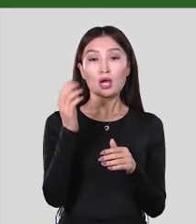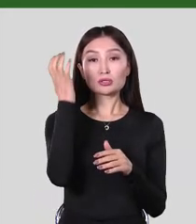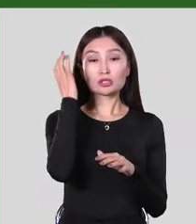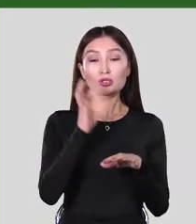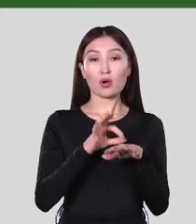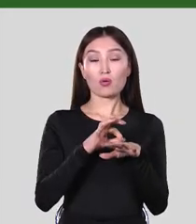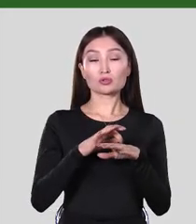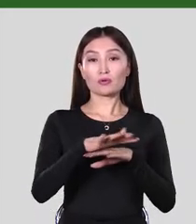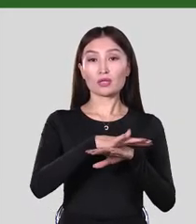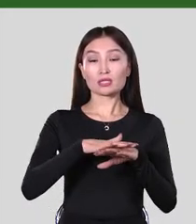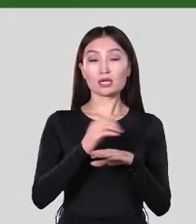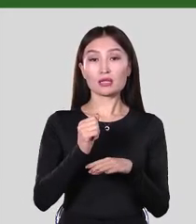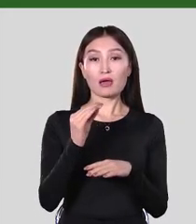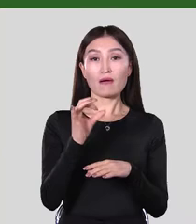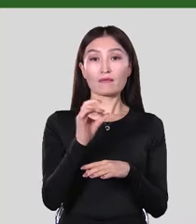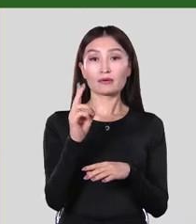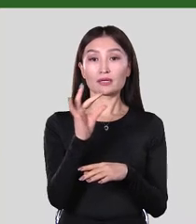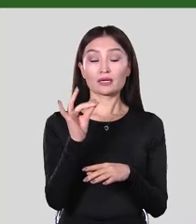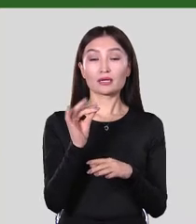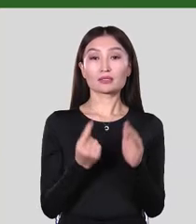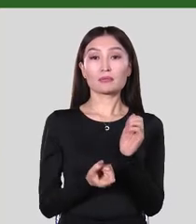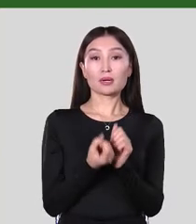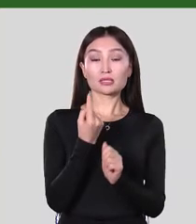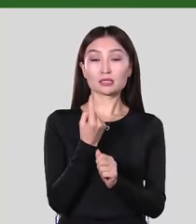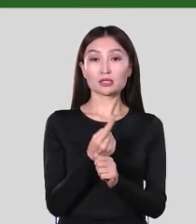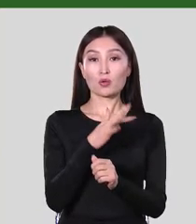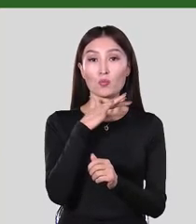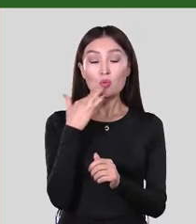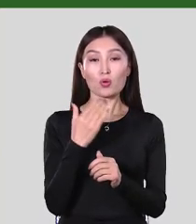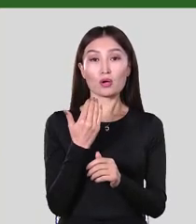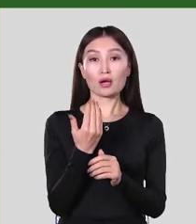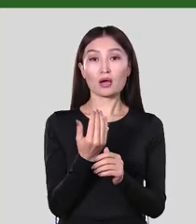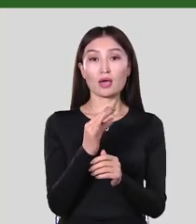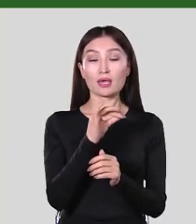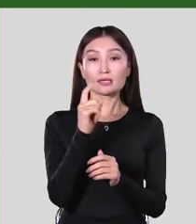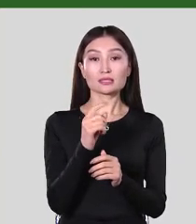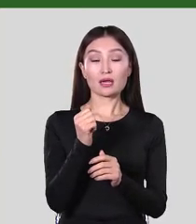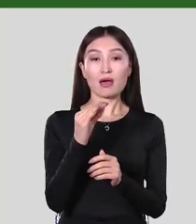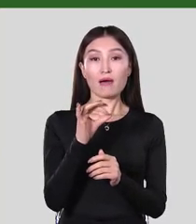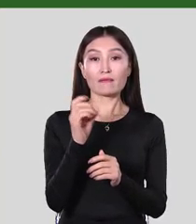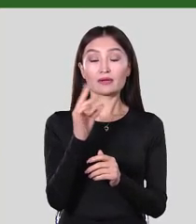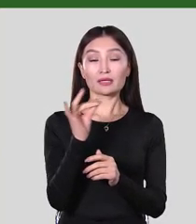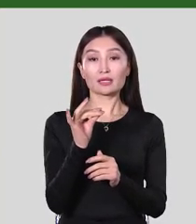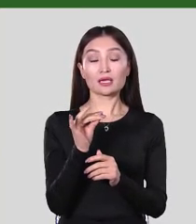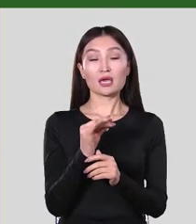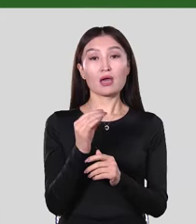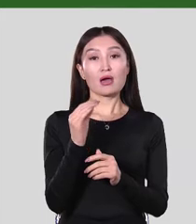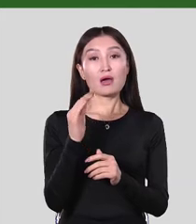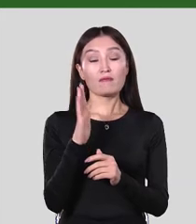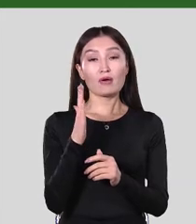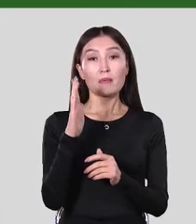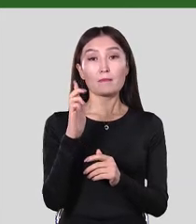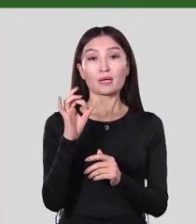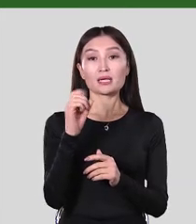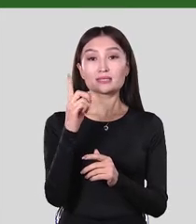чернокожего населения африканского происхождения. Особенно много выходцев из Африки, в Бразилии. А вот Аргентина